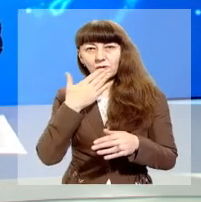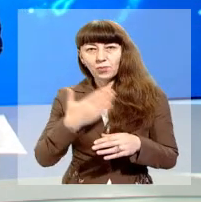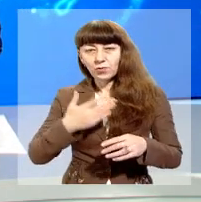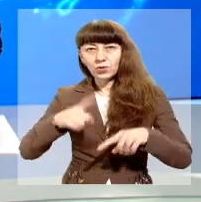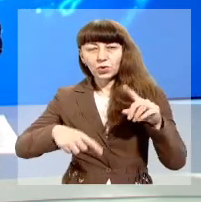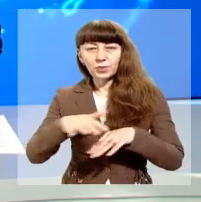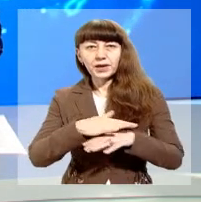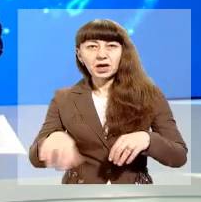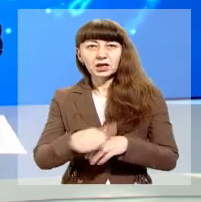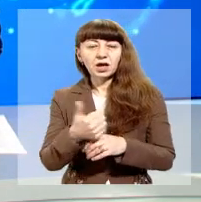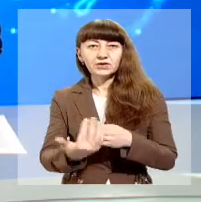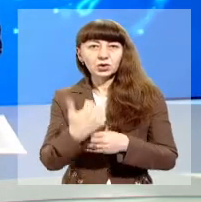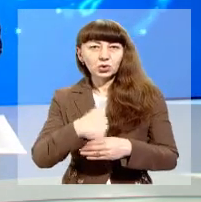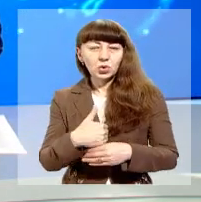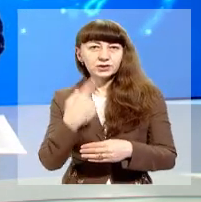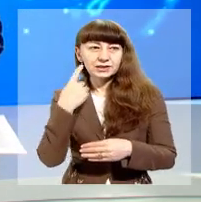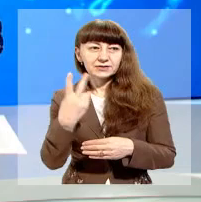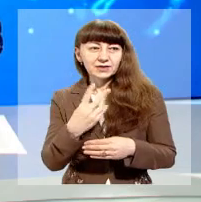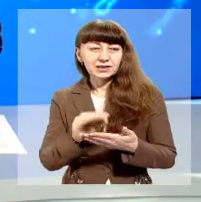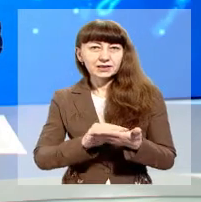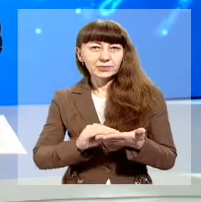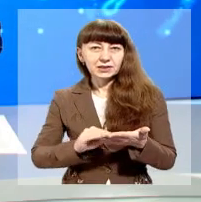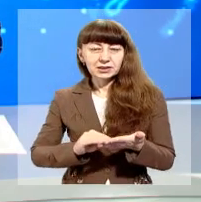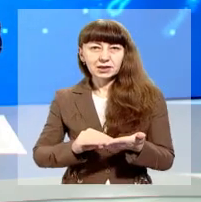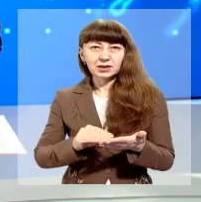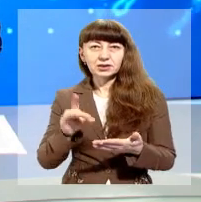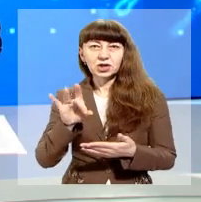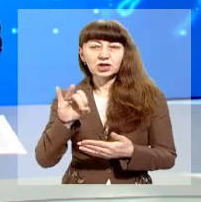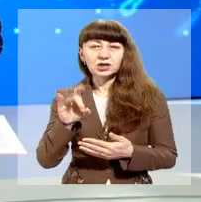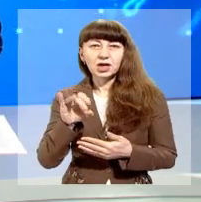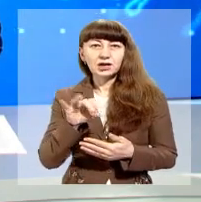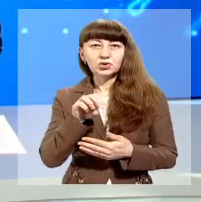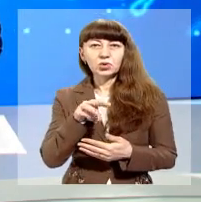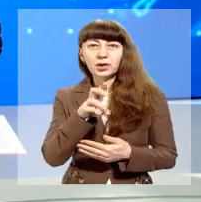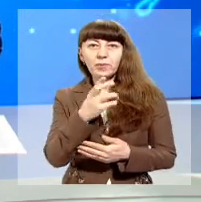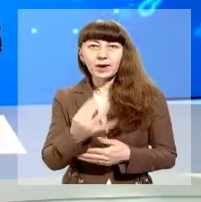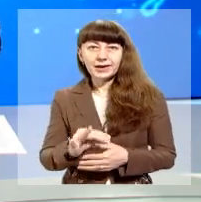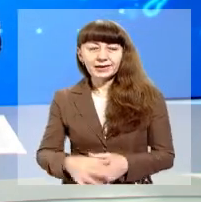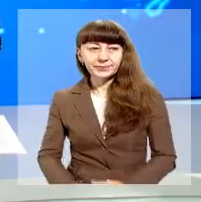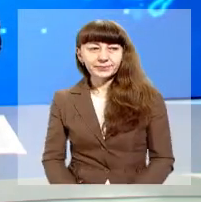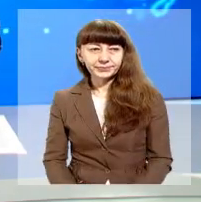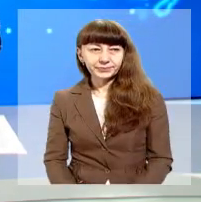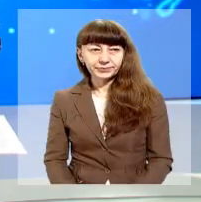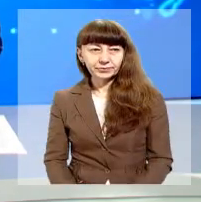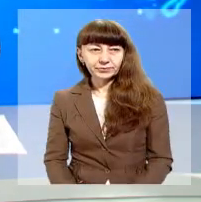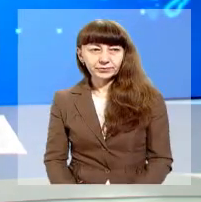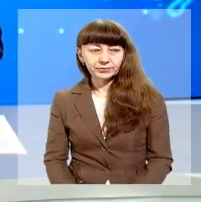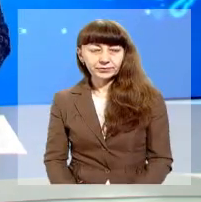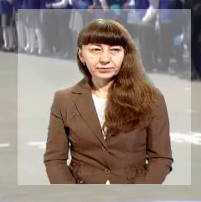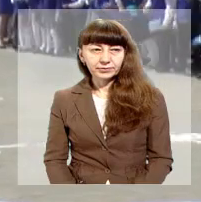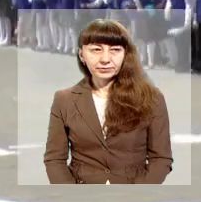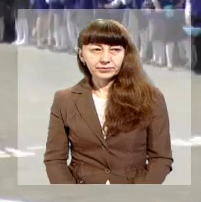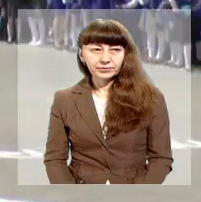главным гостем стал автор известного хита «Мен Казақпын» Жарасқан Төлебай. Как это было, расскажут мои коллеги.